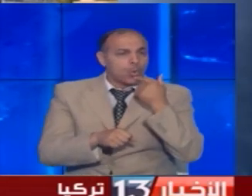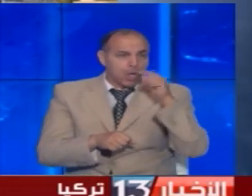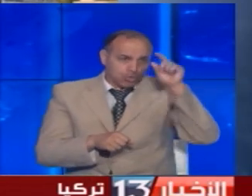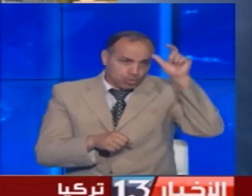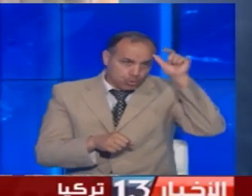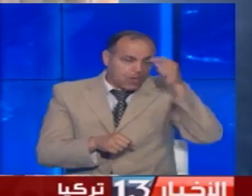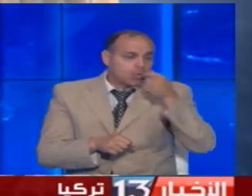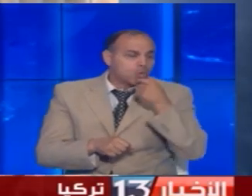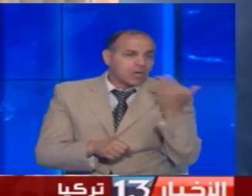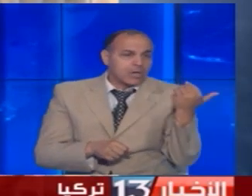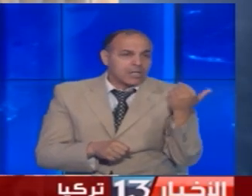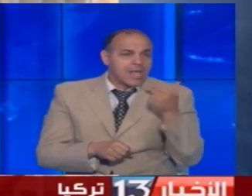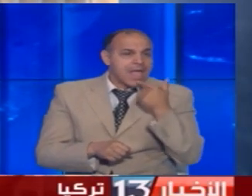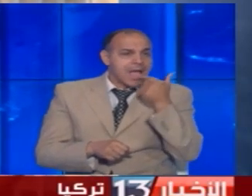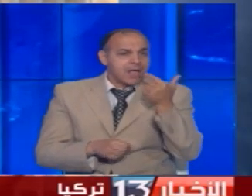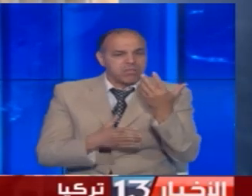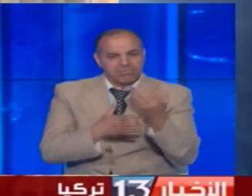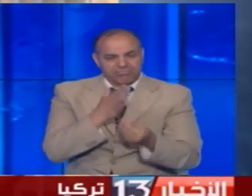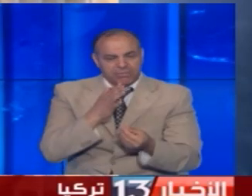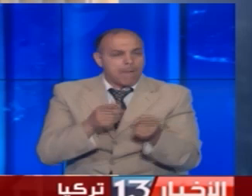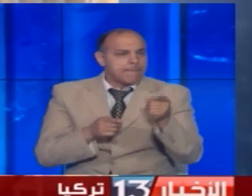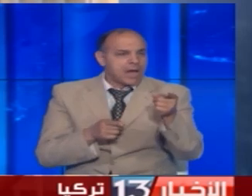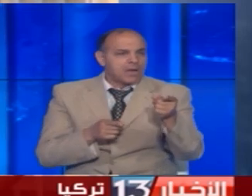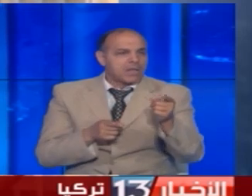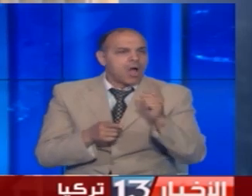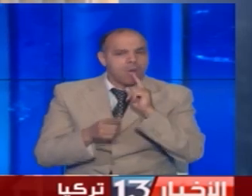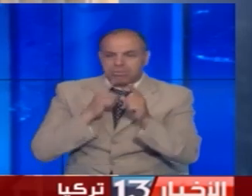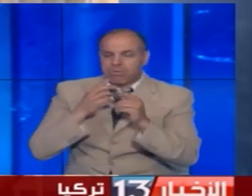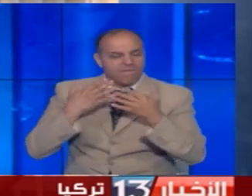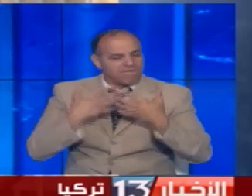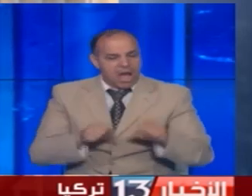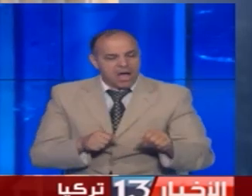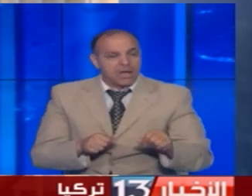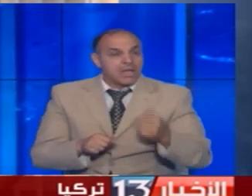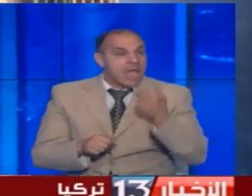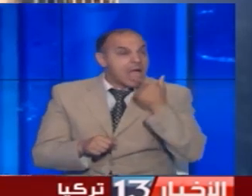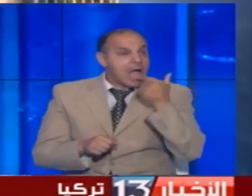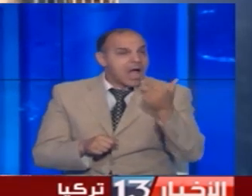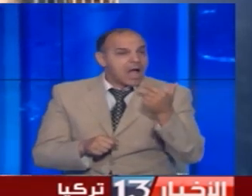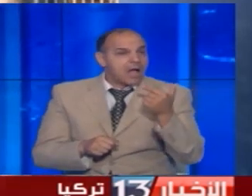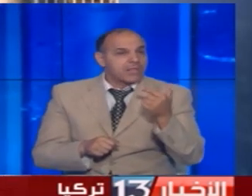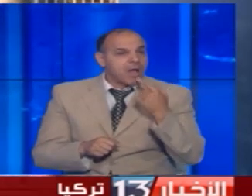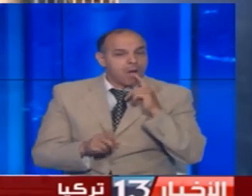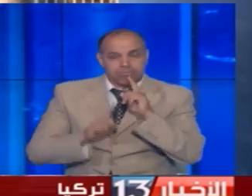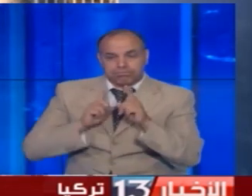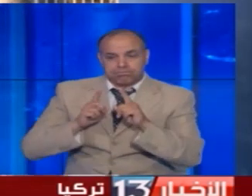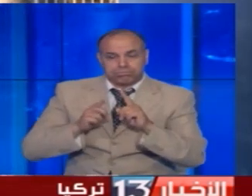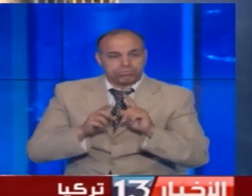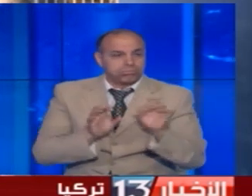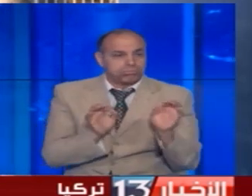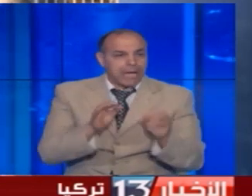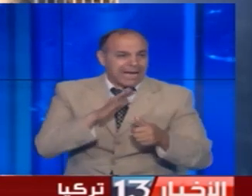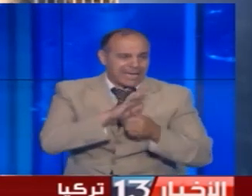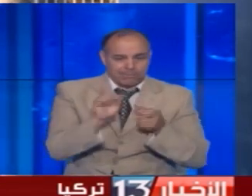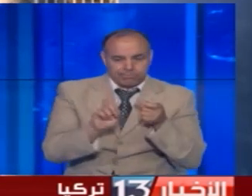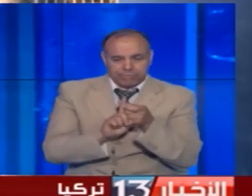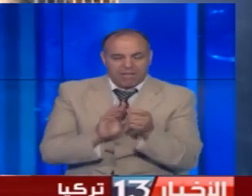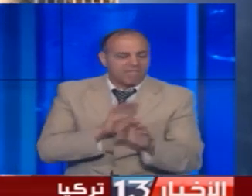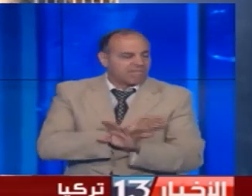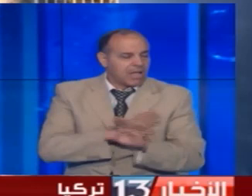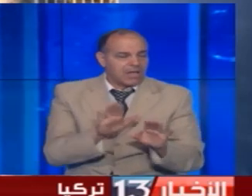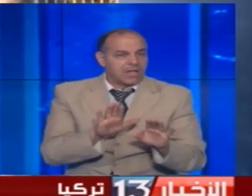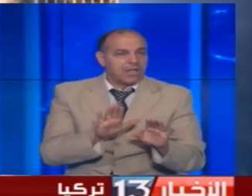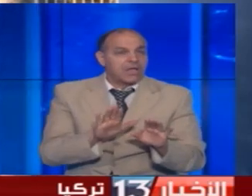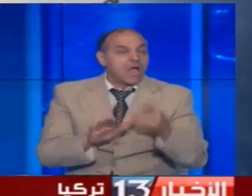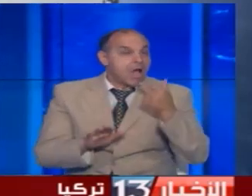الجمهورية التركية ستفقد أيضا الكثير من صلاحياتها، بما في ذلك سلطة فرض الضوابط على الرئيس الذي سيكون